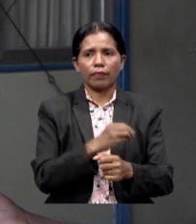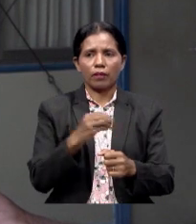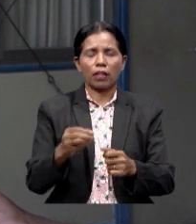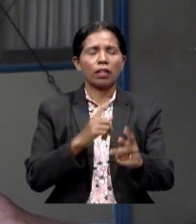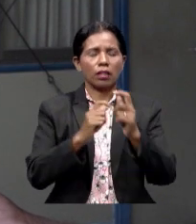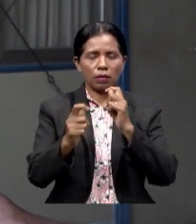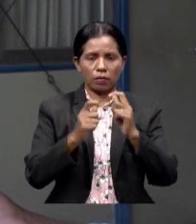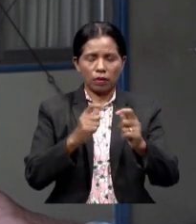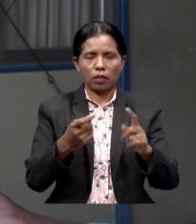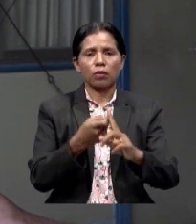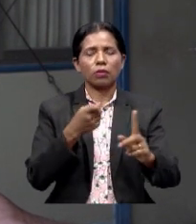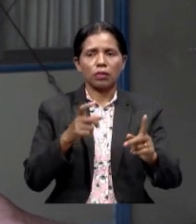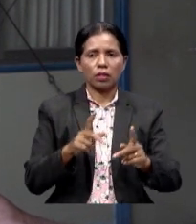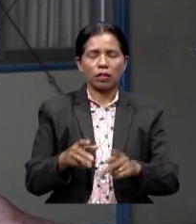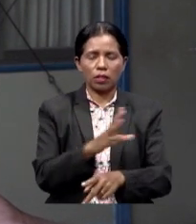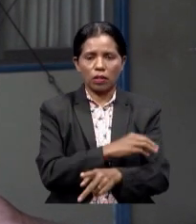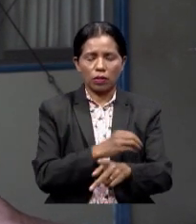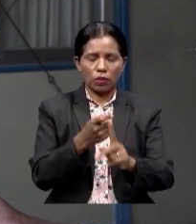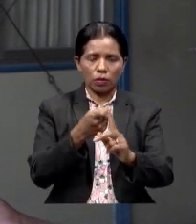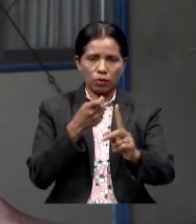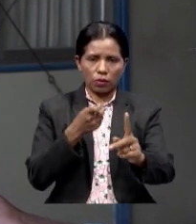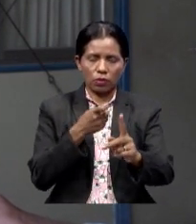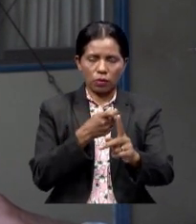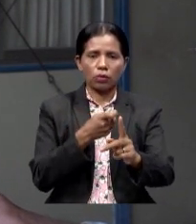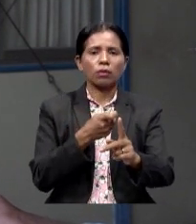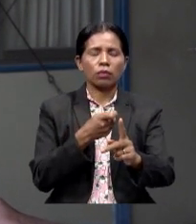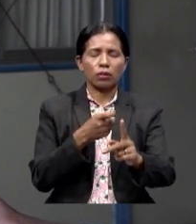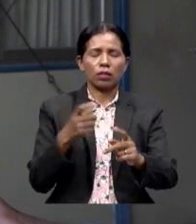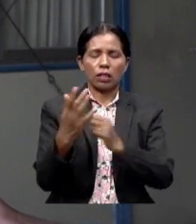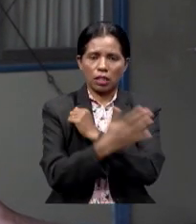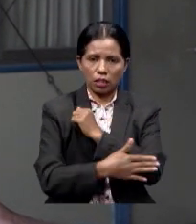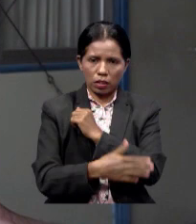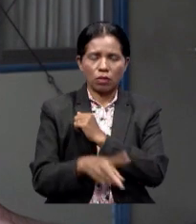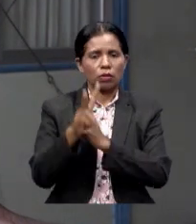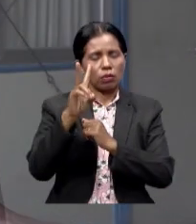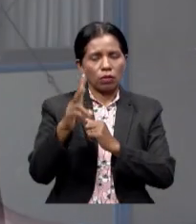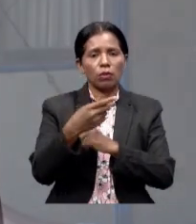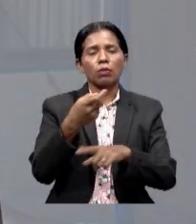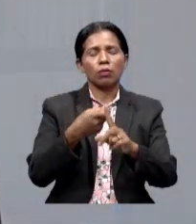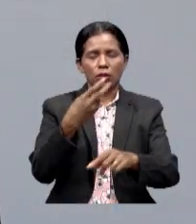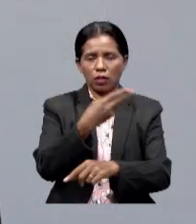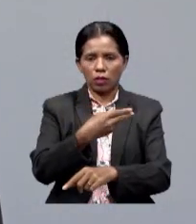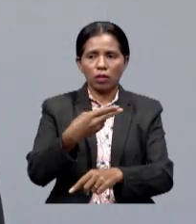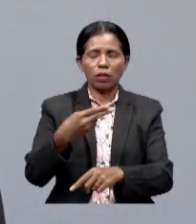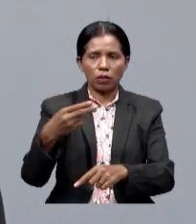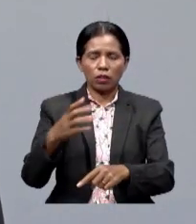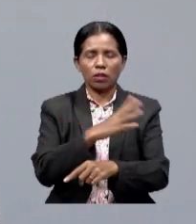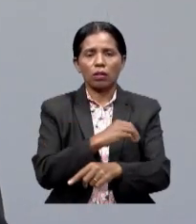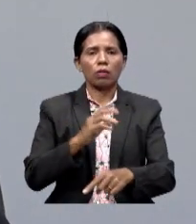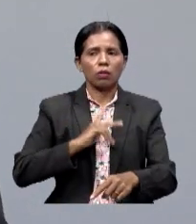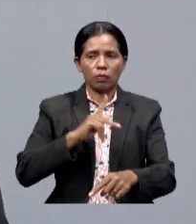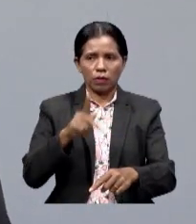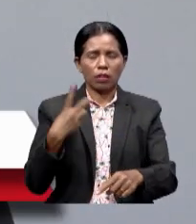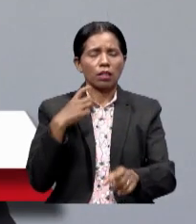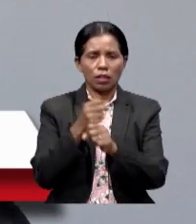Transport ini memang kali usi darat nih. Mereka agora hal tiang aku roh nih entar nasang ruah, mereka beteng tiang kira nih fasilitas. Laru. Ita tinggi halu betul nih tanah